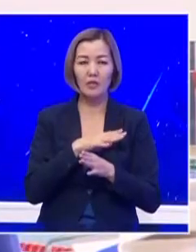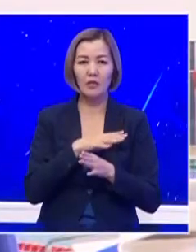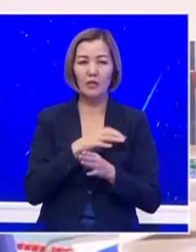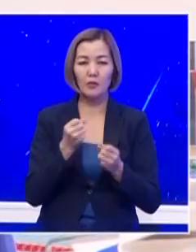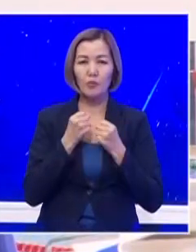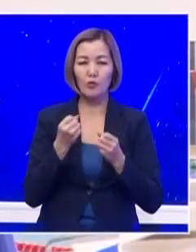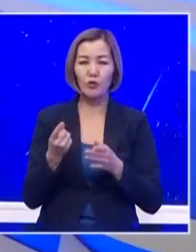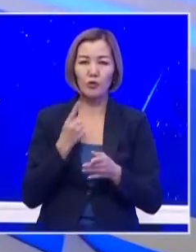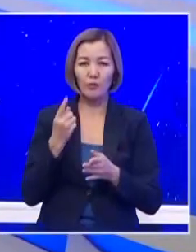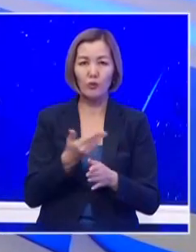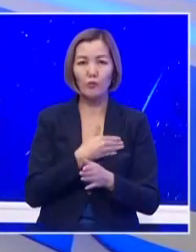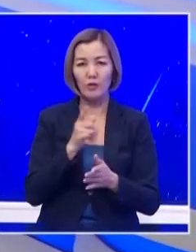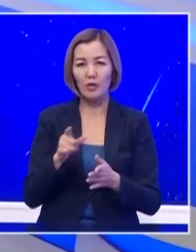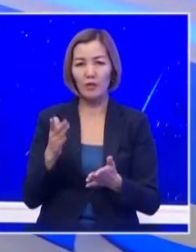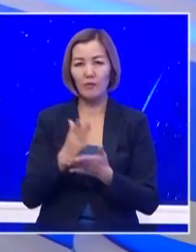нормативтері бар.